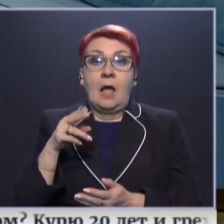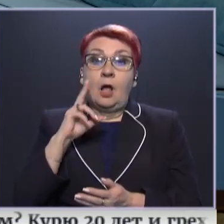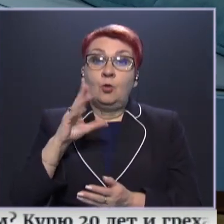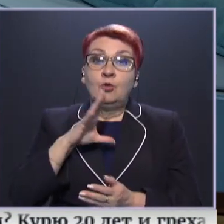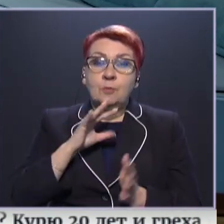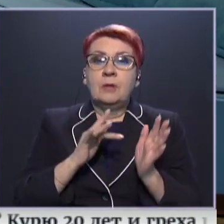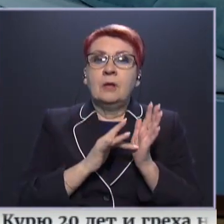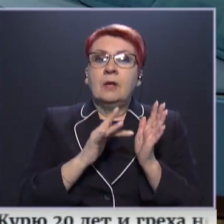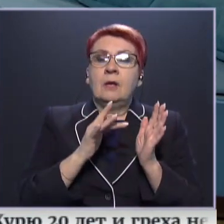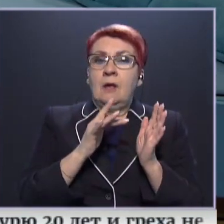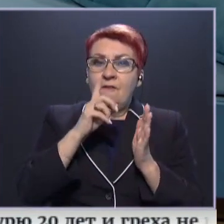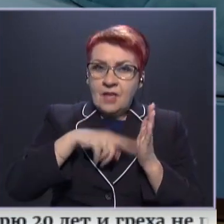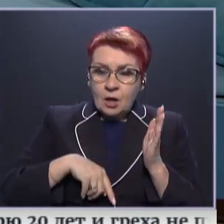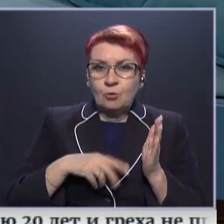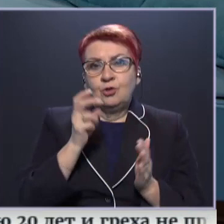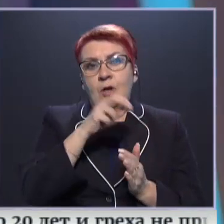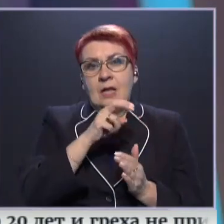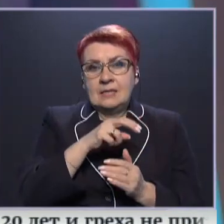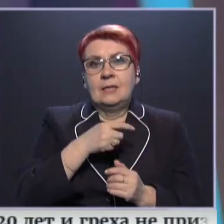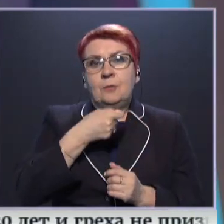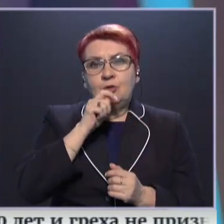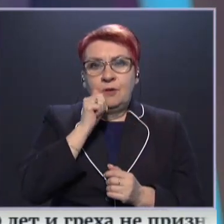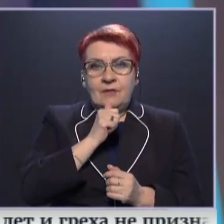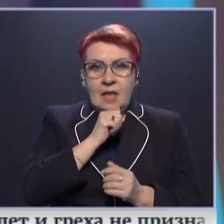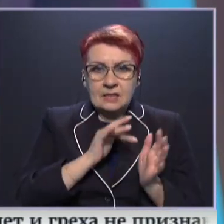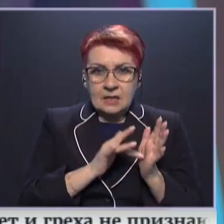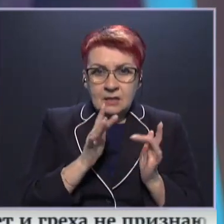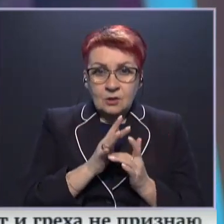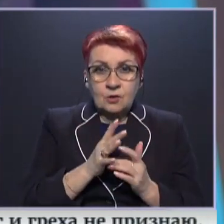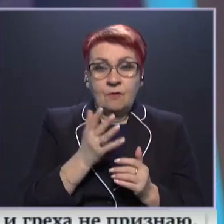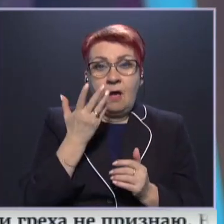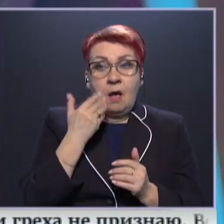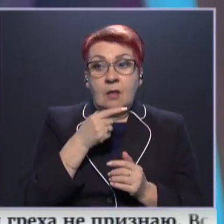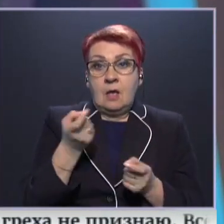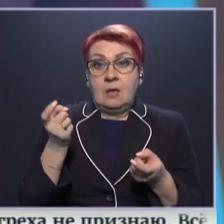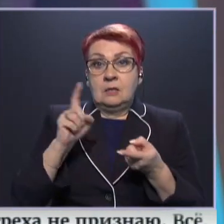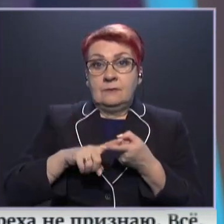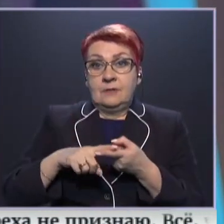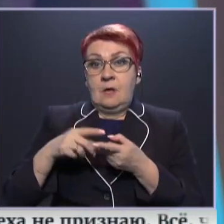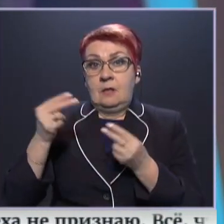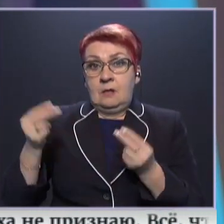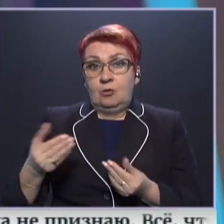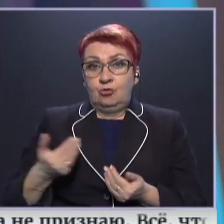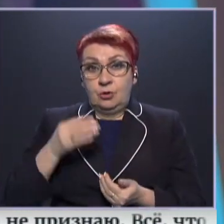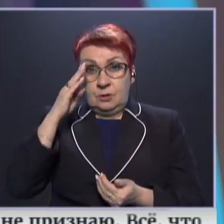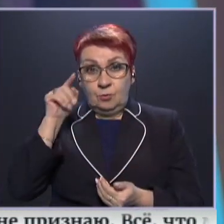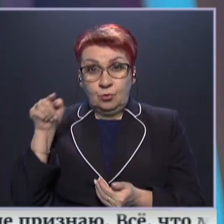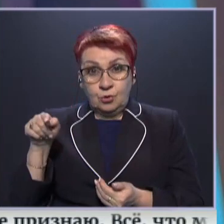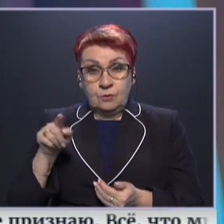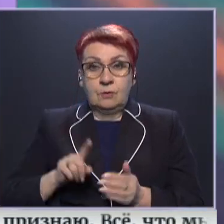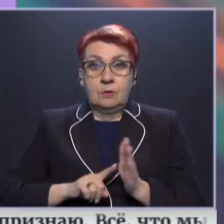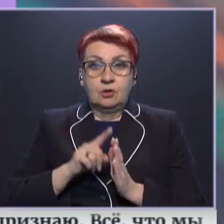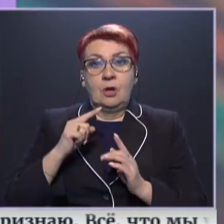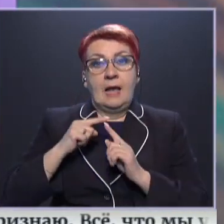церковь, причащалась, понимаете? Но когда вот она связала свою жизнь с таким человеком, сначала она